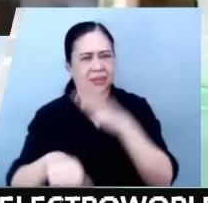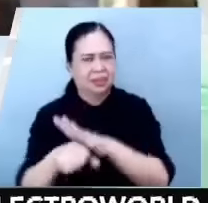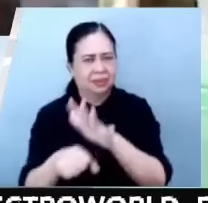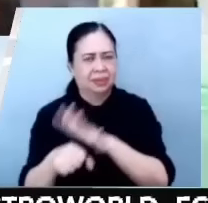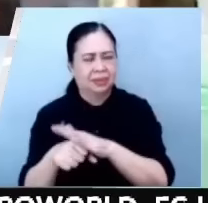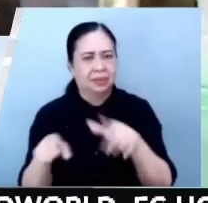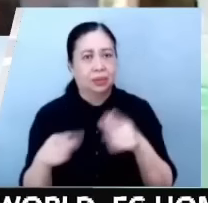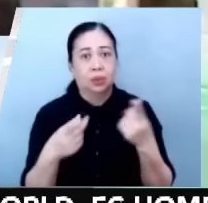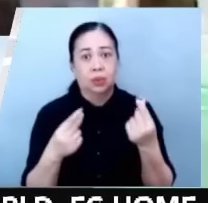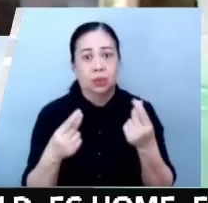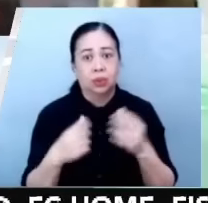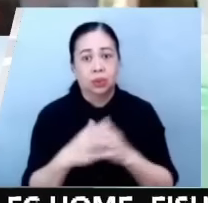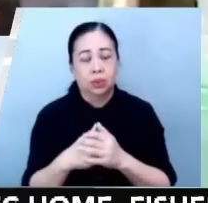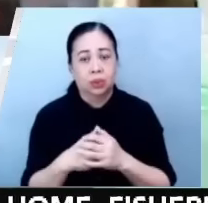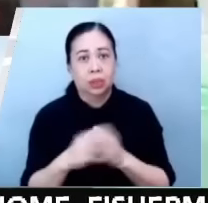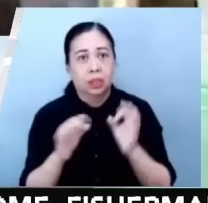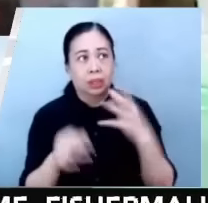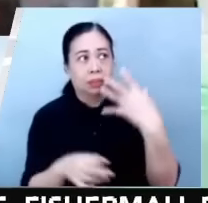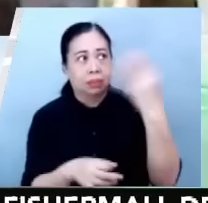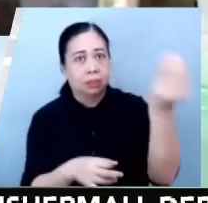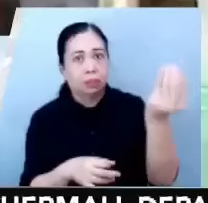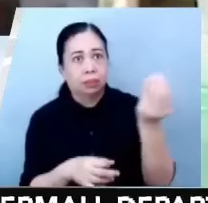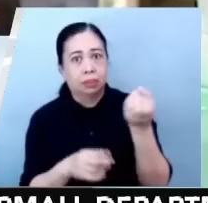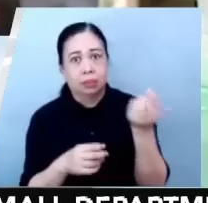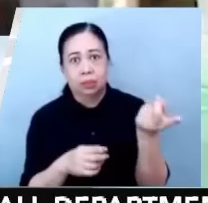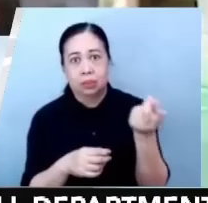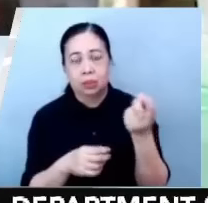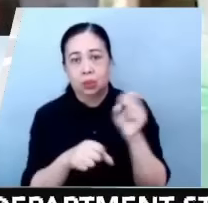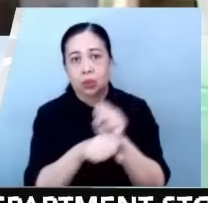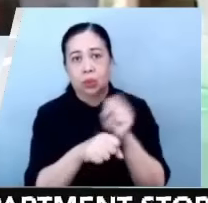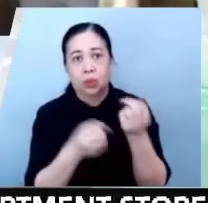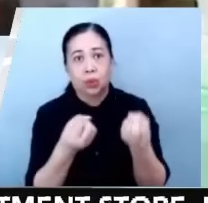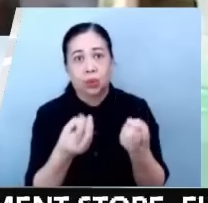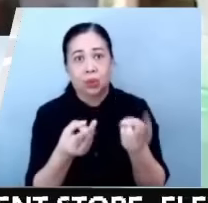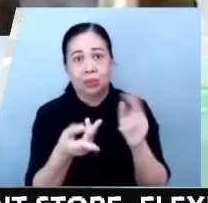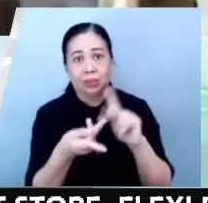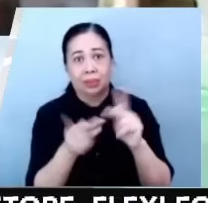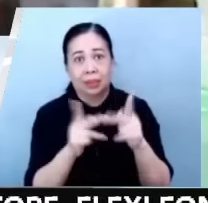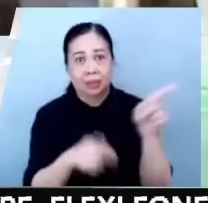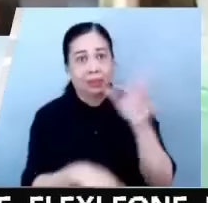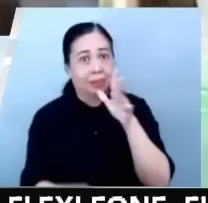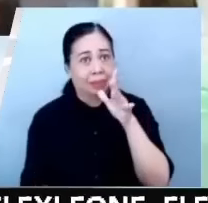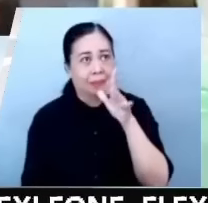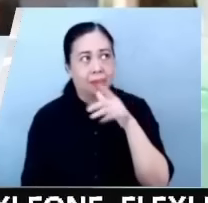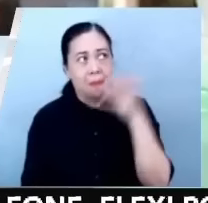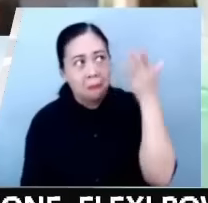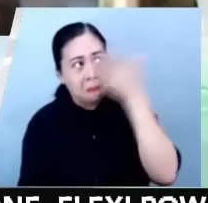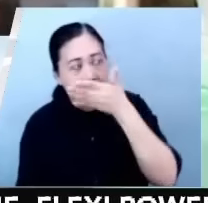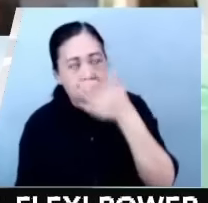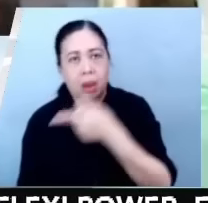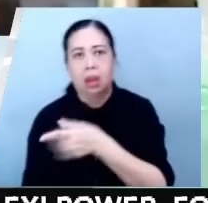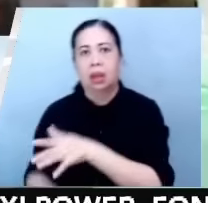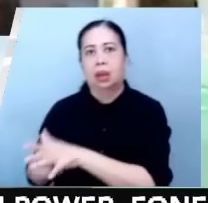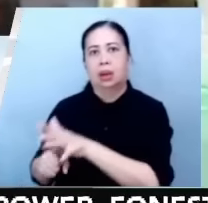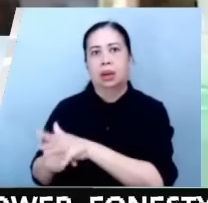is tuwing umaalis papasok ng trabaho yung ina, at doon naman niya sinasagawa yung kanyang